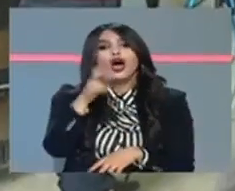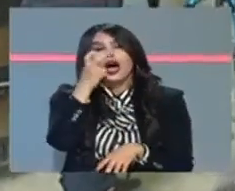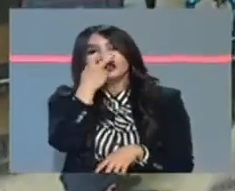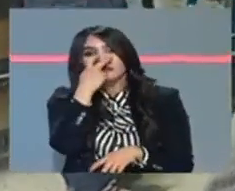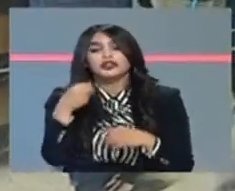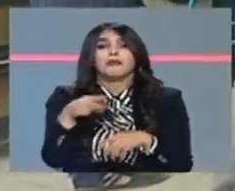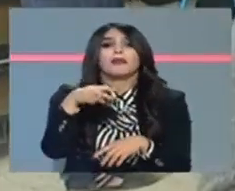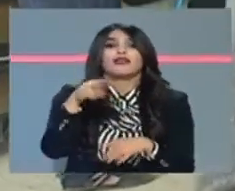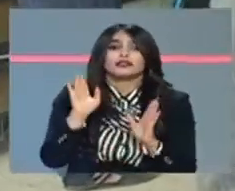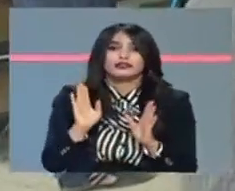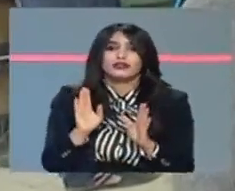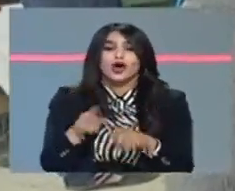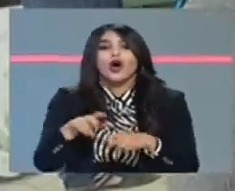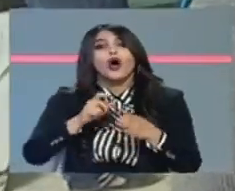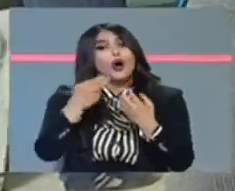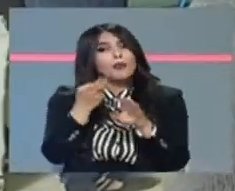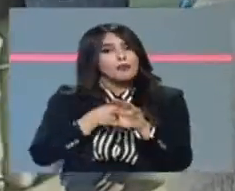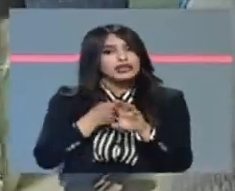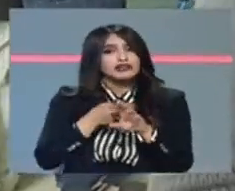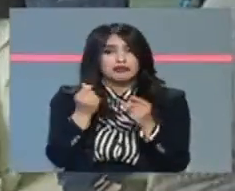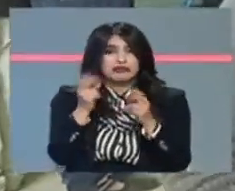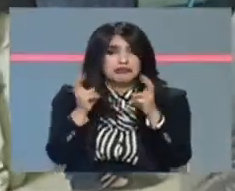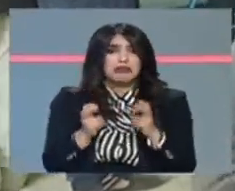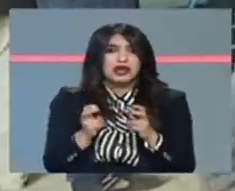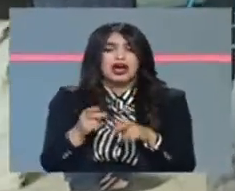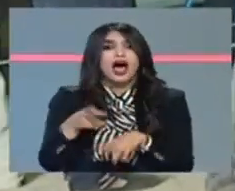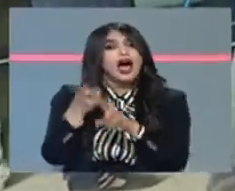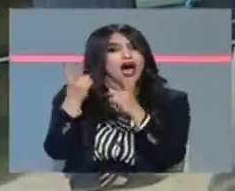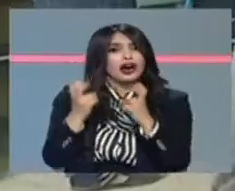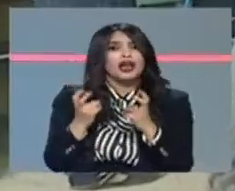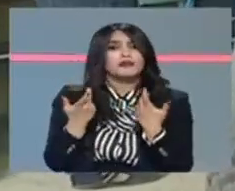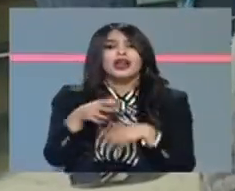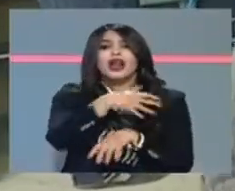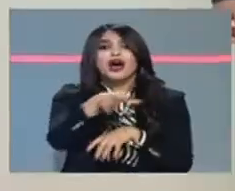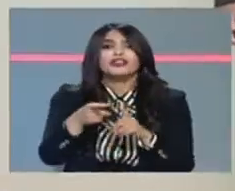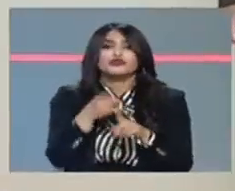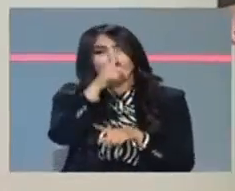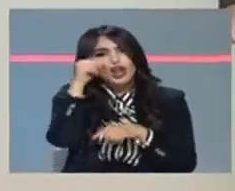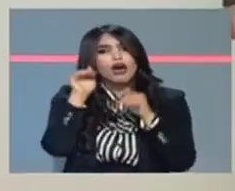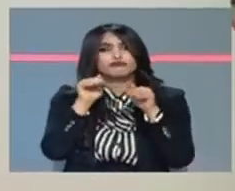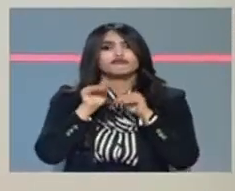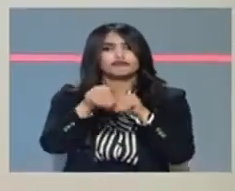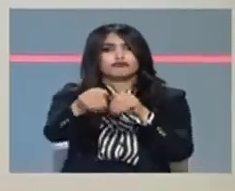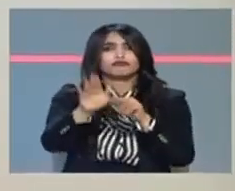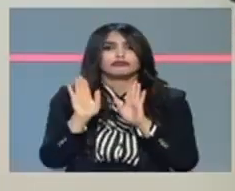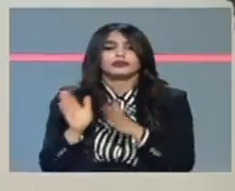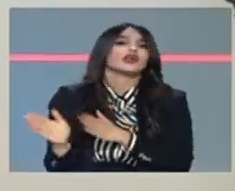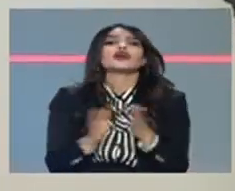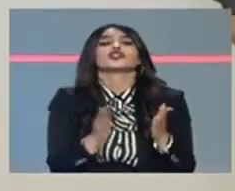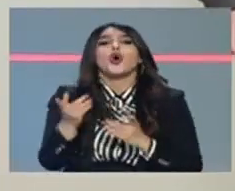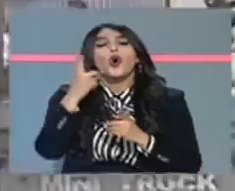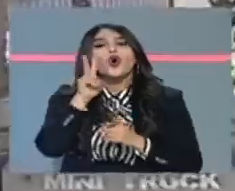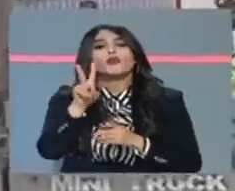فرنك، والبطاطا هاي رخيصة أرخص من الخضار، وإن شاء الله يقعد لنا هكي. وبالتوازي مع نقطة